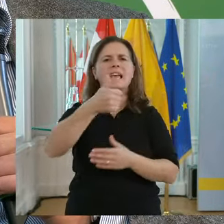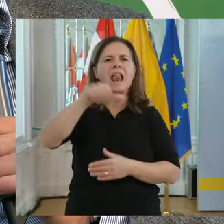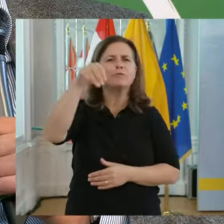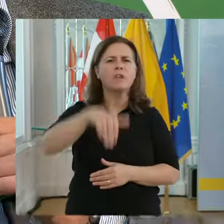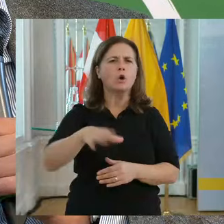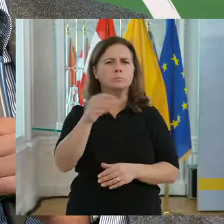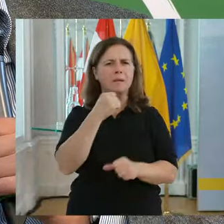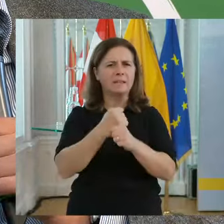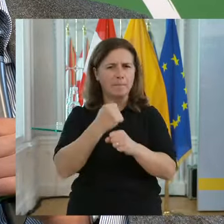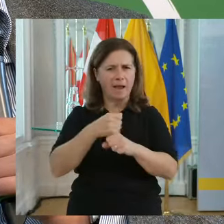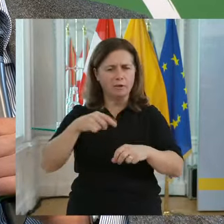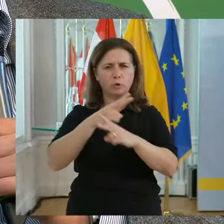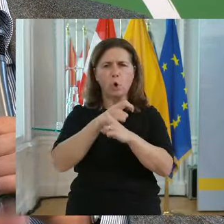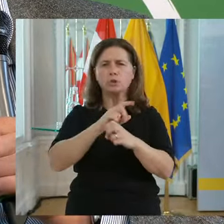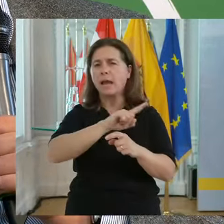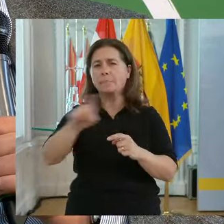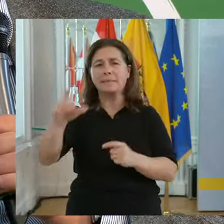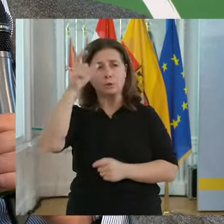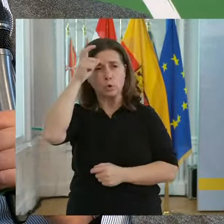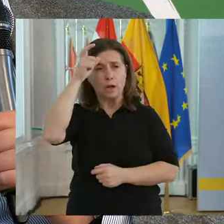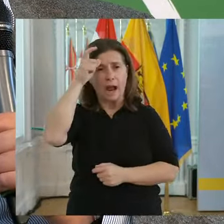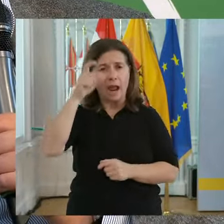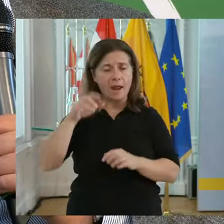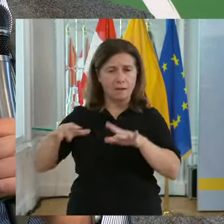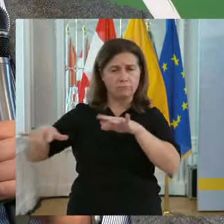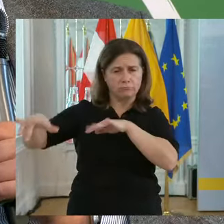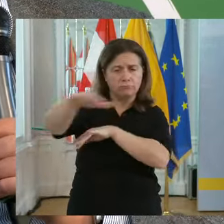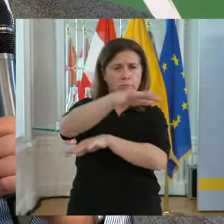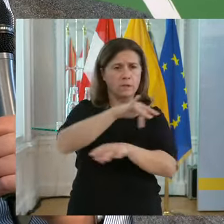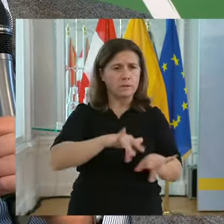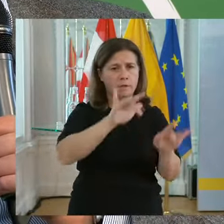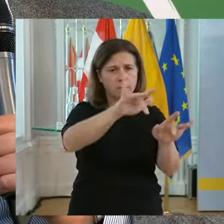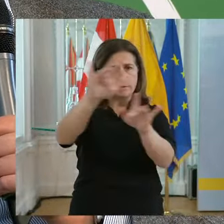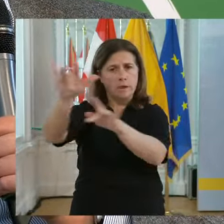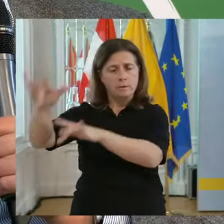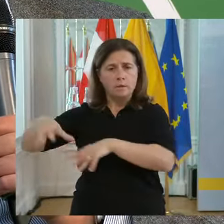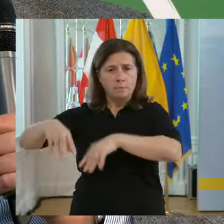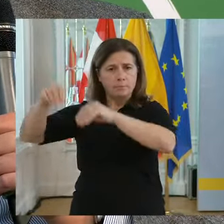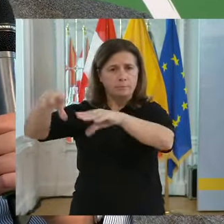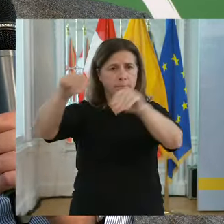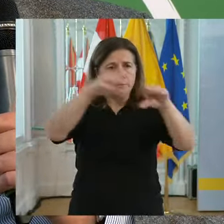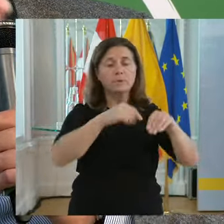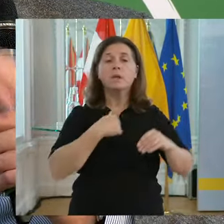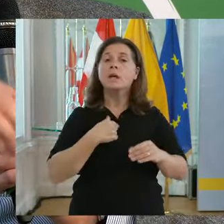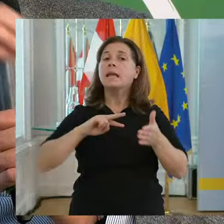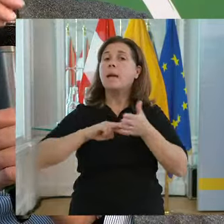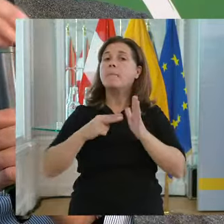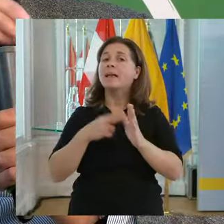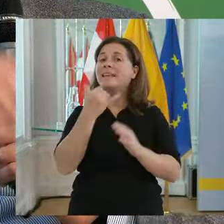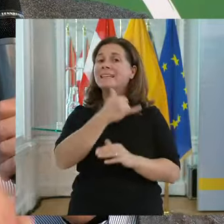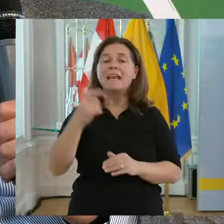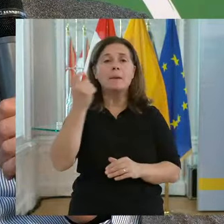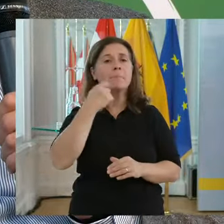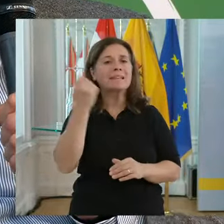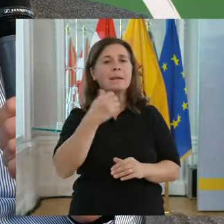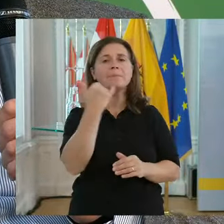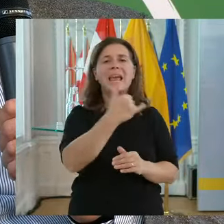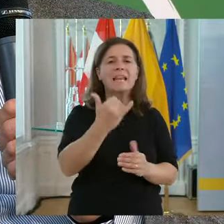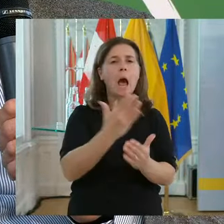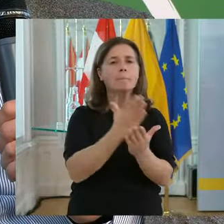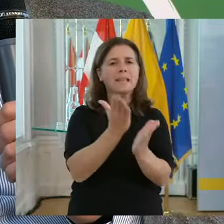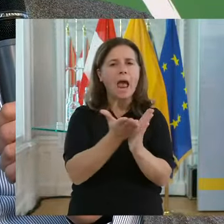von Österreich bis in die Türkei. Und wir haben uns vorgenommen, in jedem unserer Betriebe, jeder